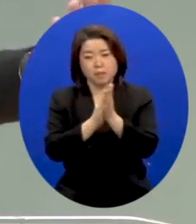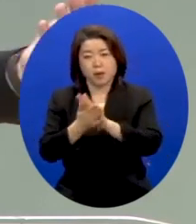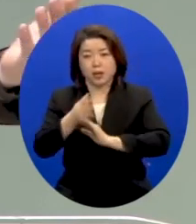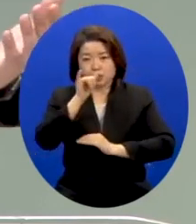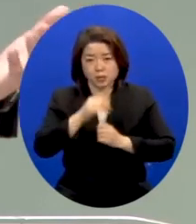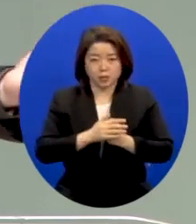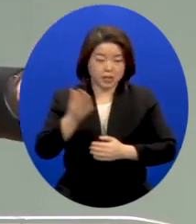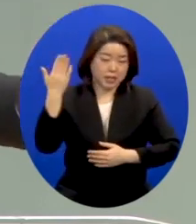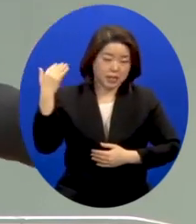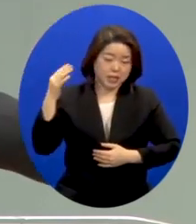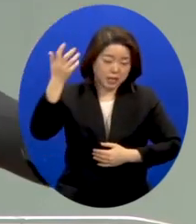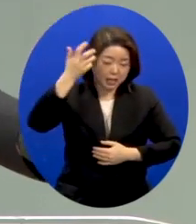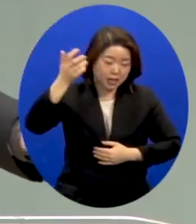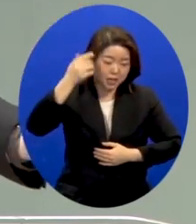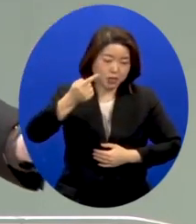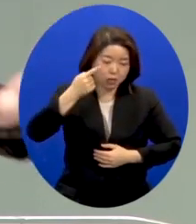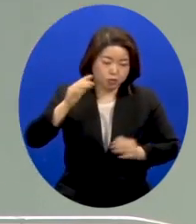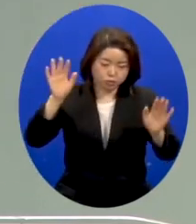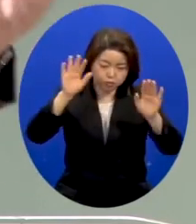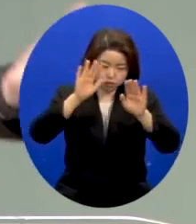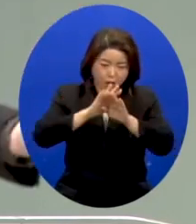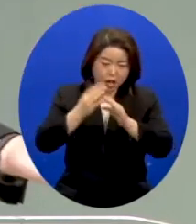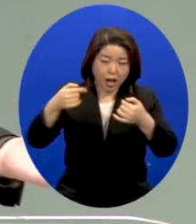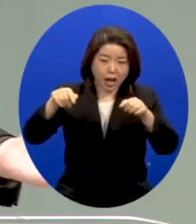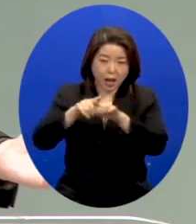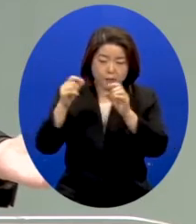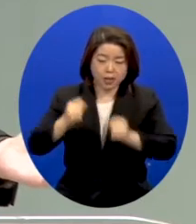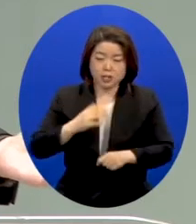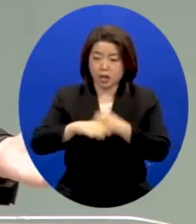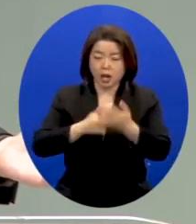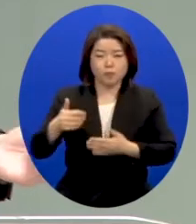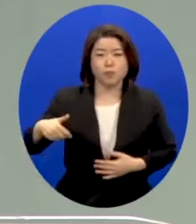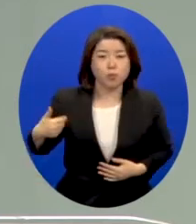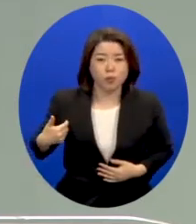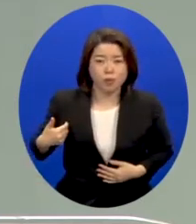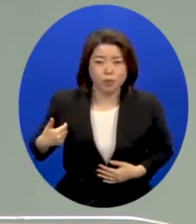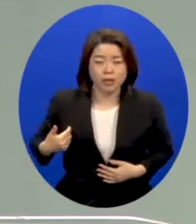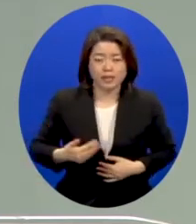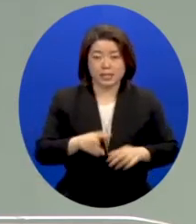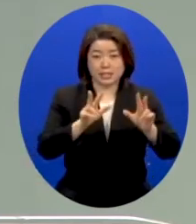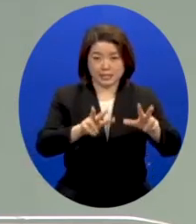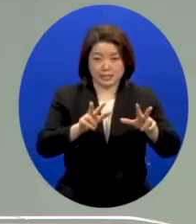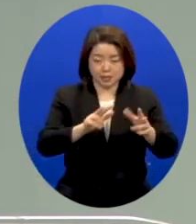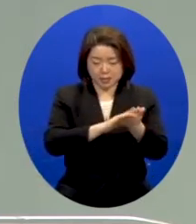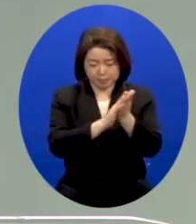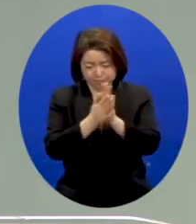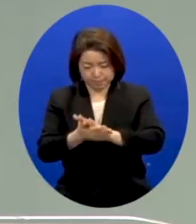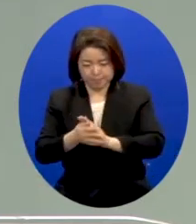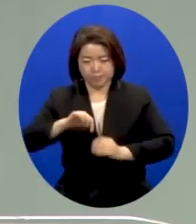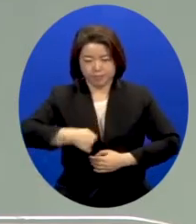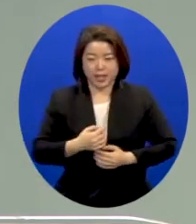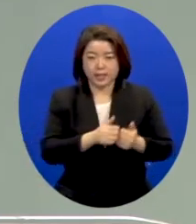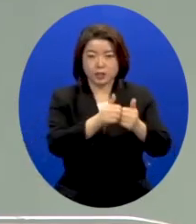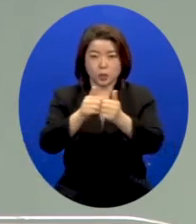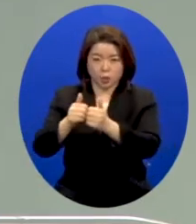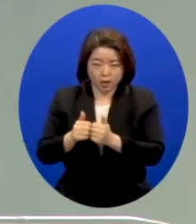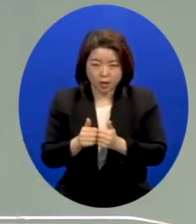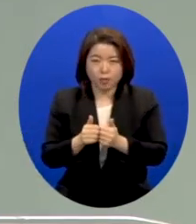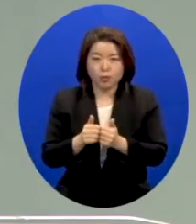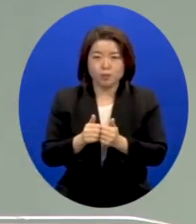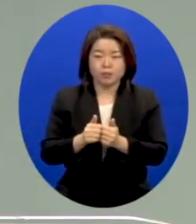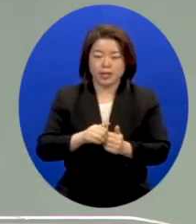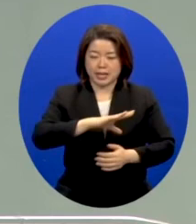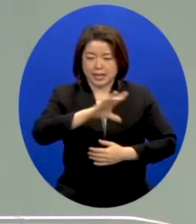영의 눈이 어두워서 항상 함께 계시는 하나님을 알 수가 없었는데 지금은 자유와 동행 하시고 때때로는